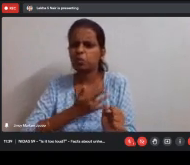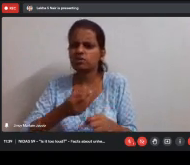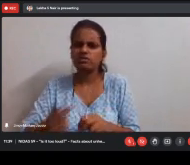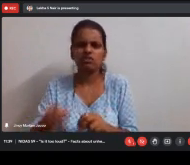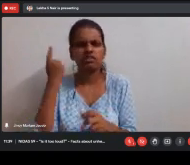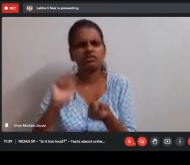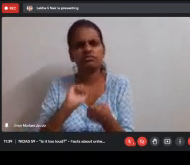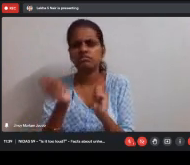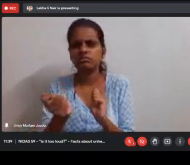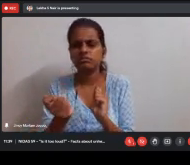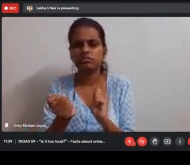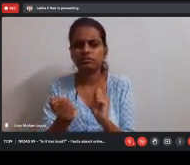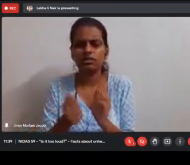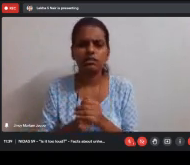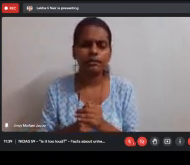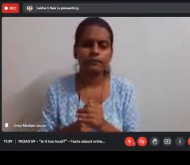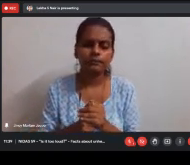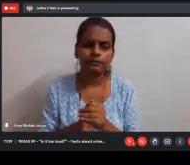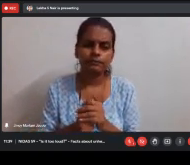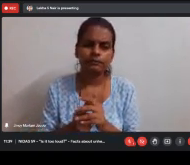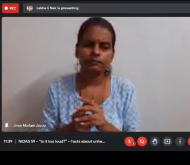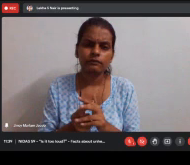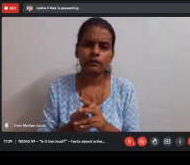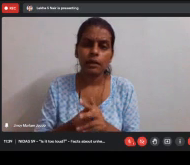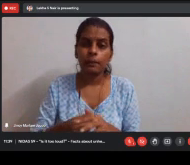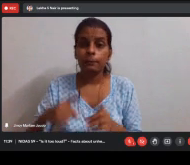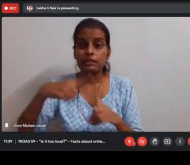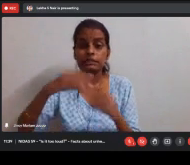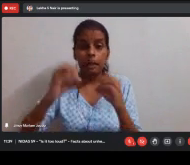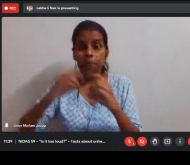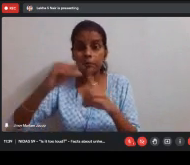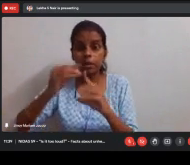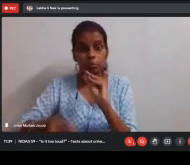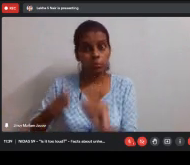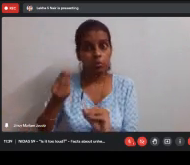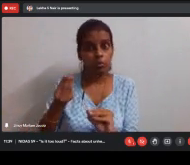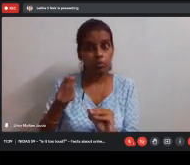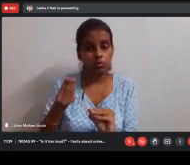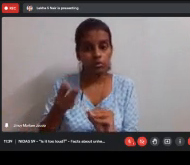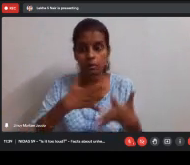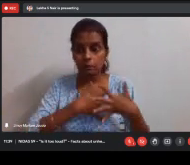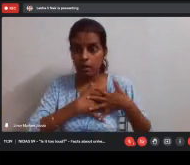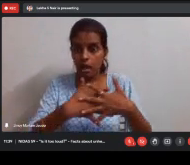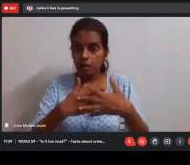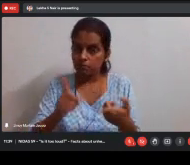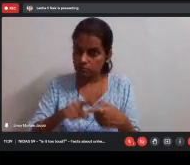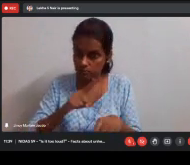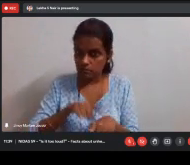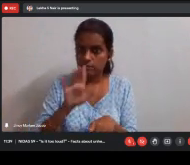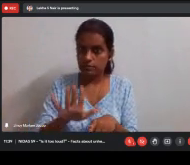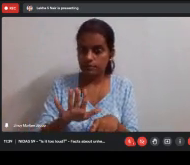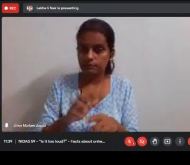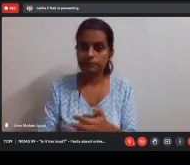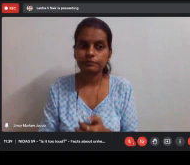സൈക്കോളജിക്കലി നമുക്ക് എന്തൊക്കെ സംഭവിക്കാം, നമ്മളുടെ അത് ആങ്സൈറ്റി, സ്ട്രെസ്, ഉത്കണ്ഠ, നമുക്ക് അനോയൻസ്,